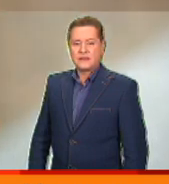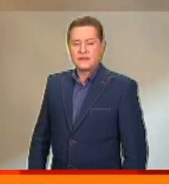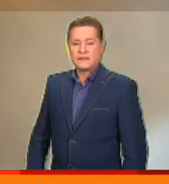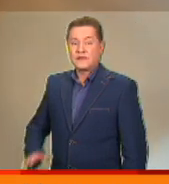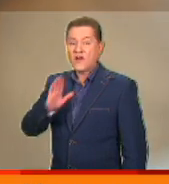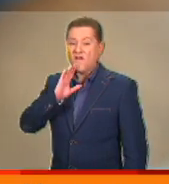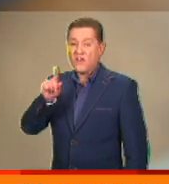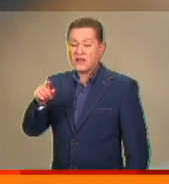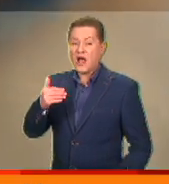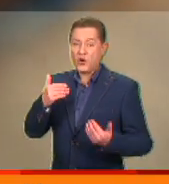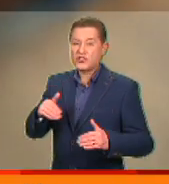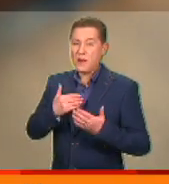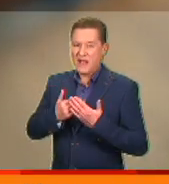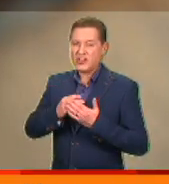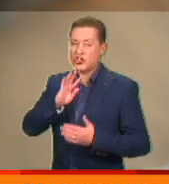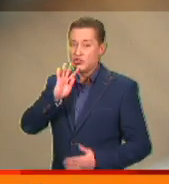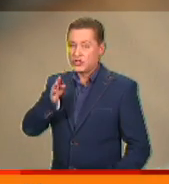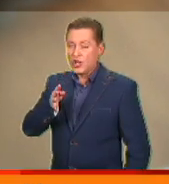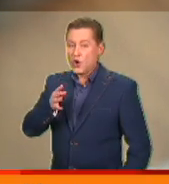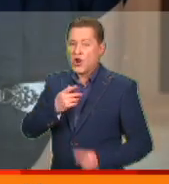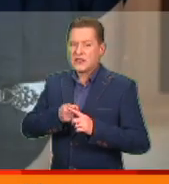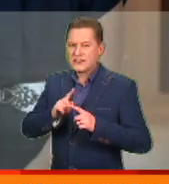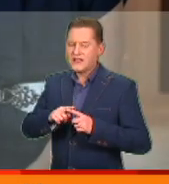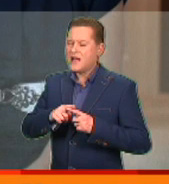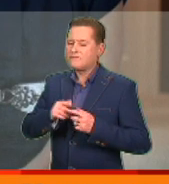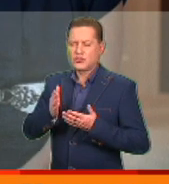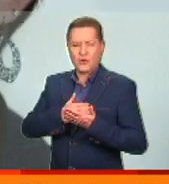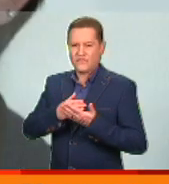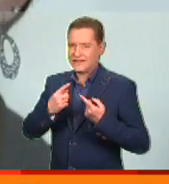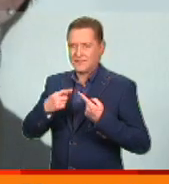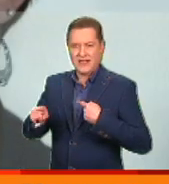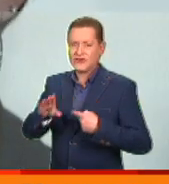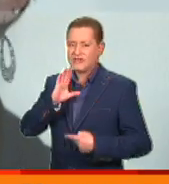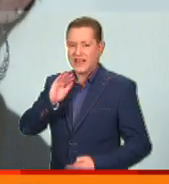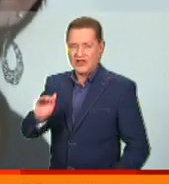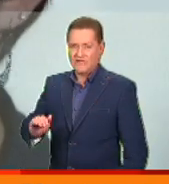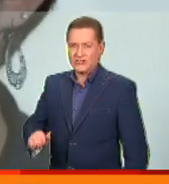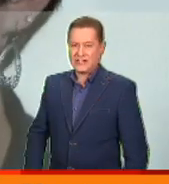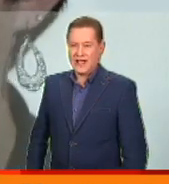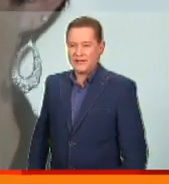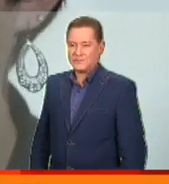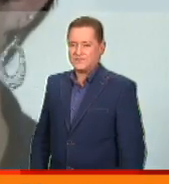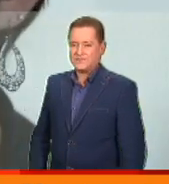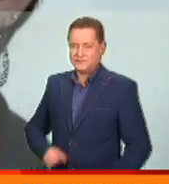Вона в нас уже майже 4 роки, і це вже зовсім інша дівчинка. Totally different.